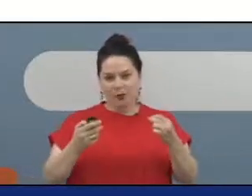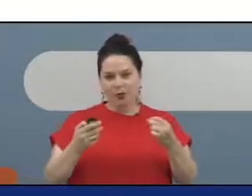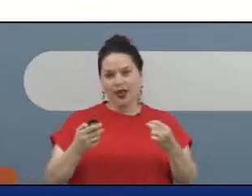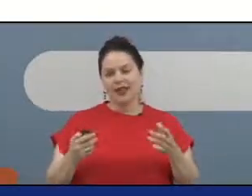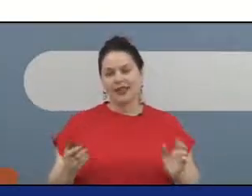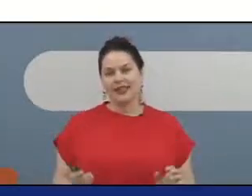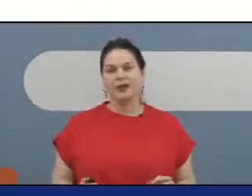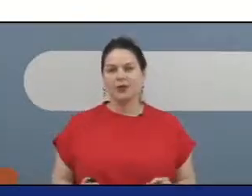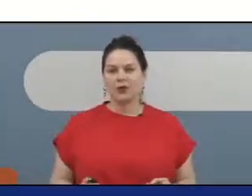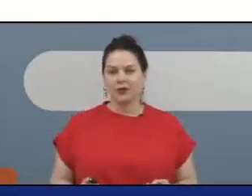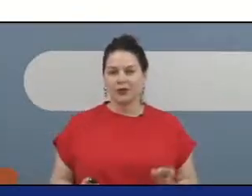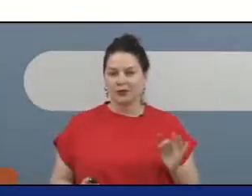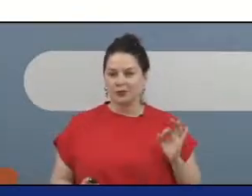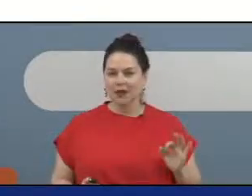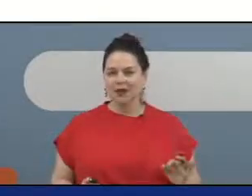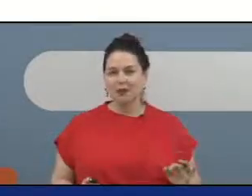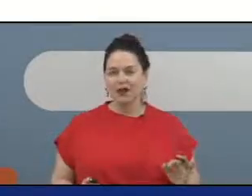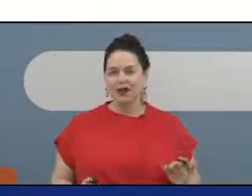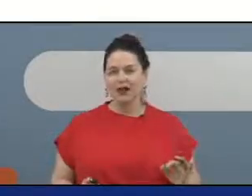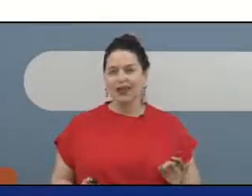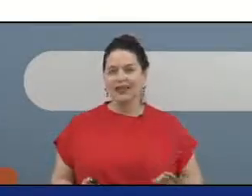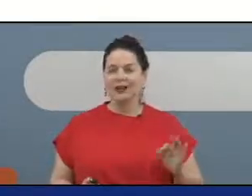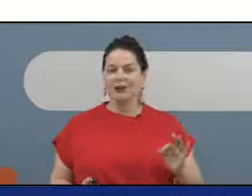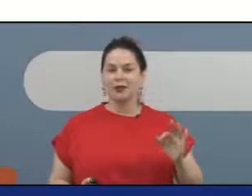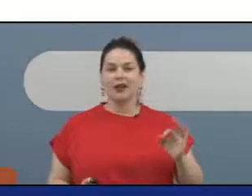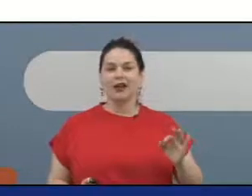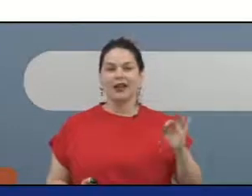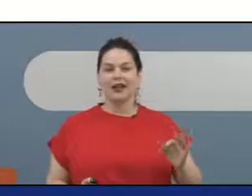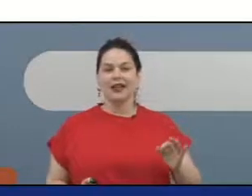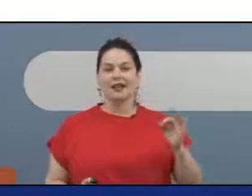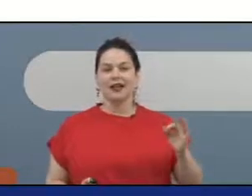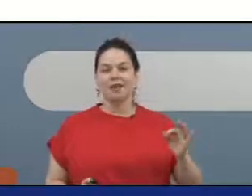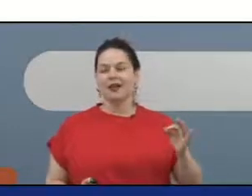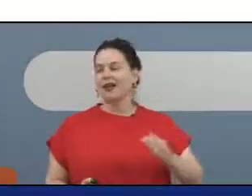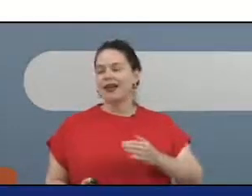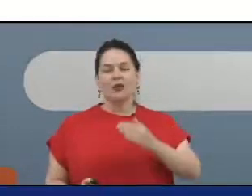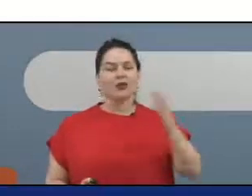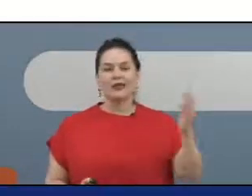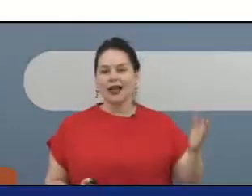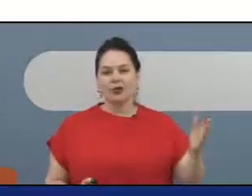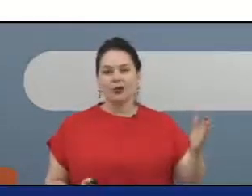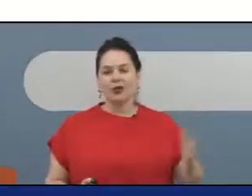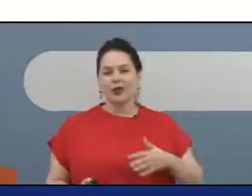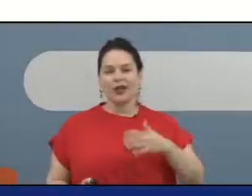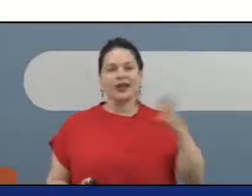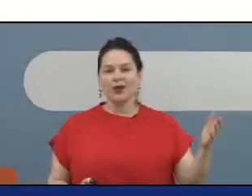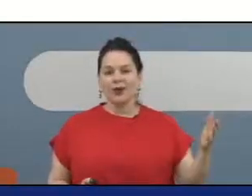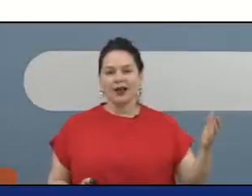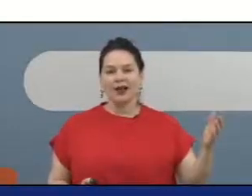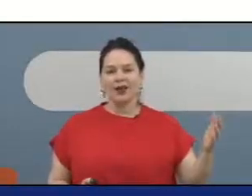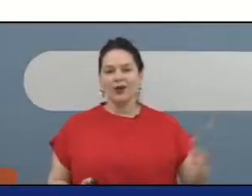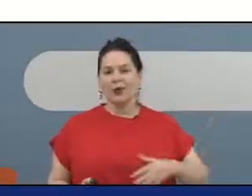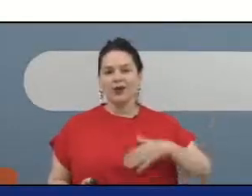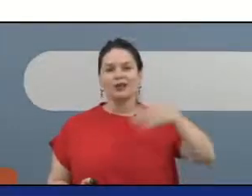איזה רגע אתה בוחר להנציח מתוך המיתוס, מה אתה בוחר להגיד? האם אתה בוחר להגיד האדם הוא חסר גבולות, הוא יגיע כל כך רחוק, הוא